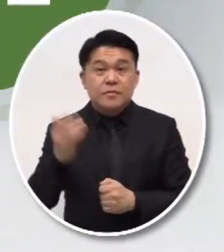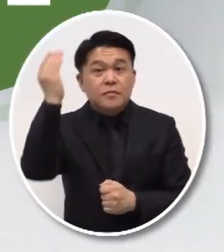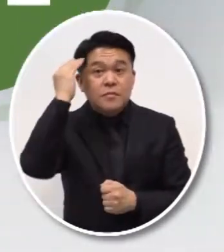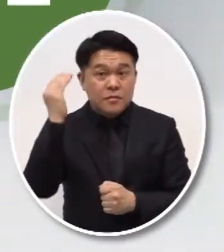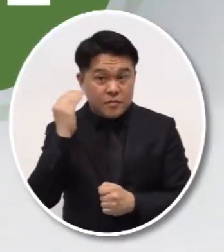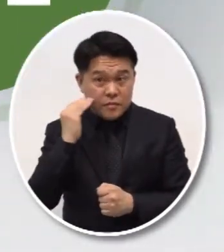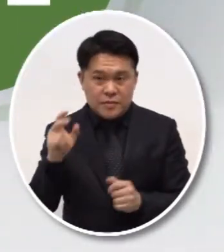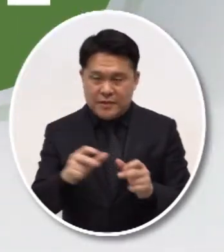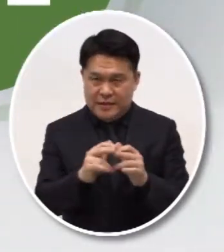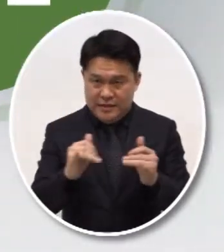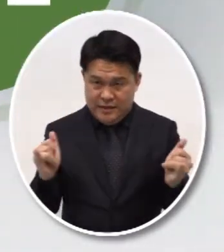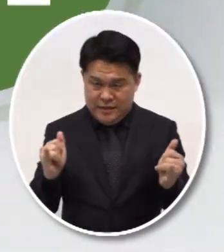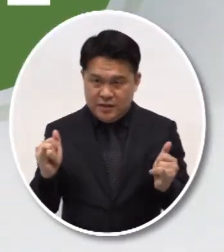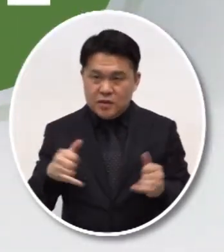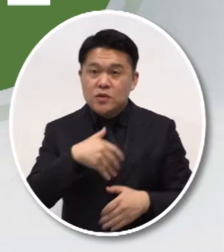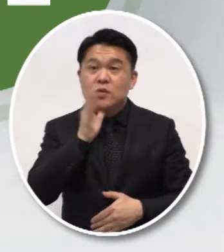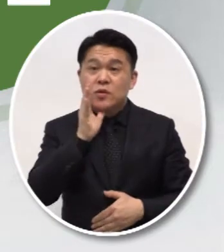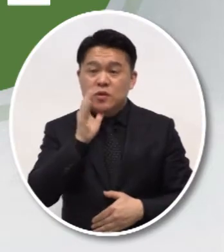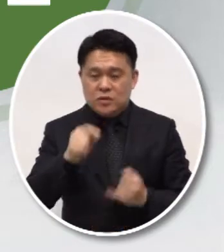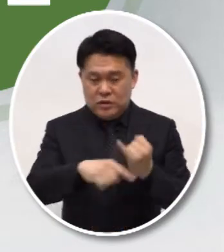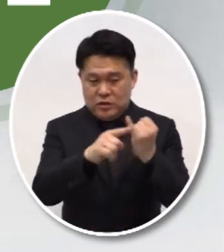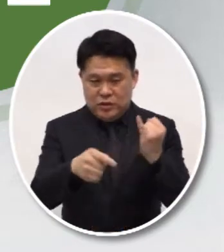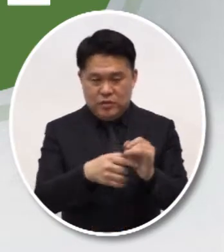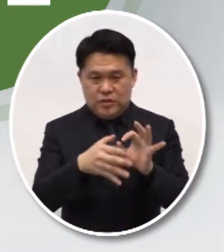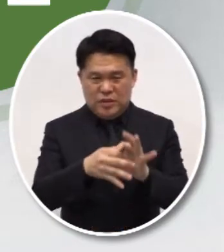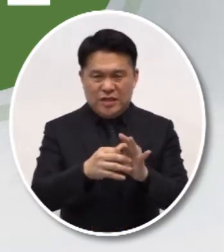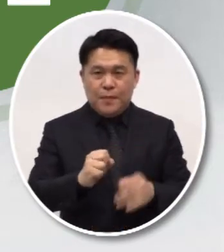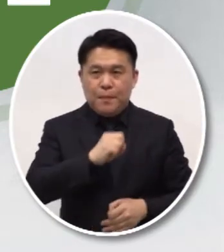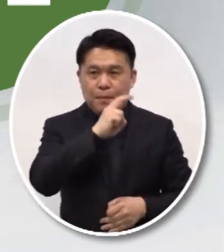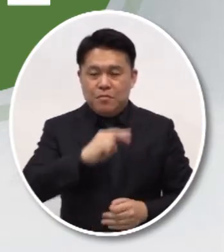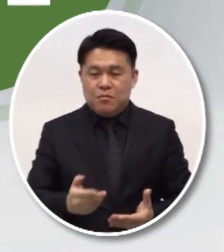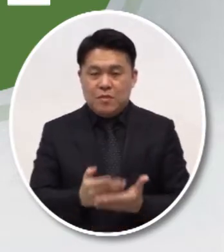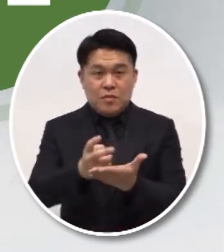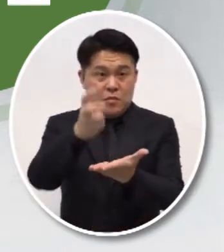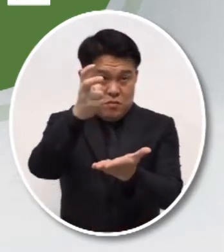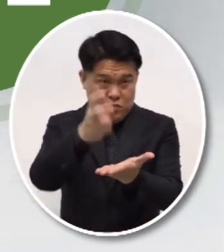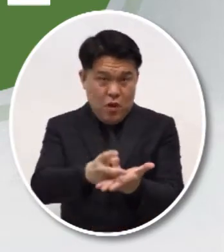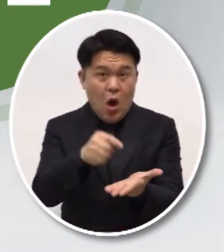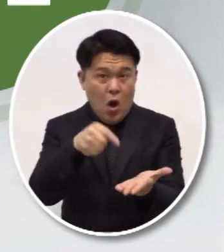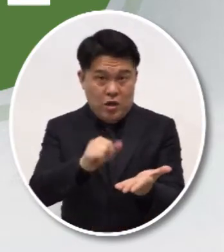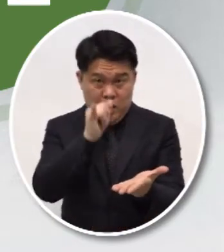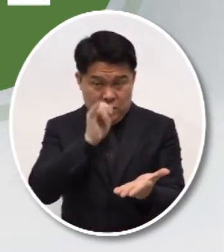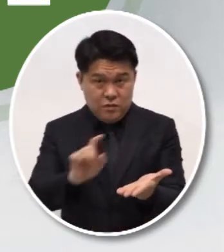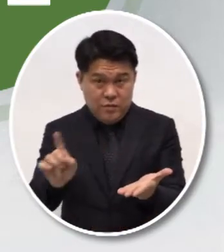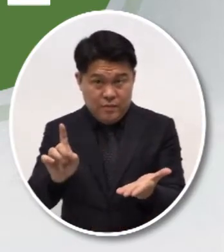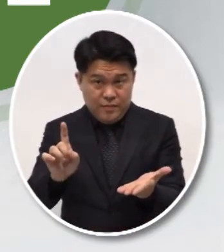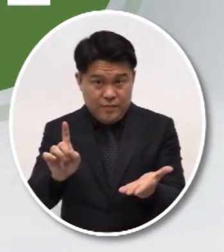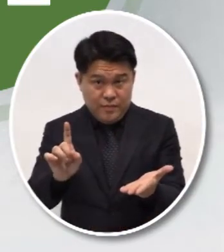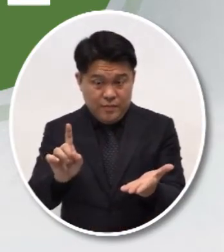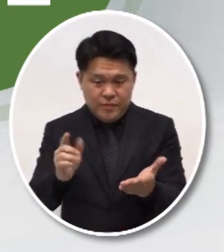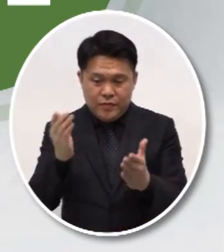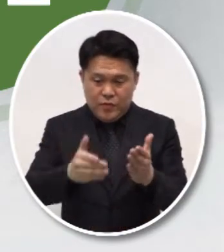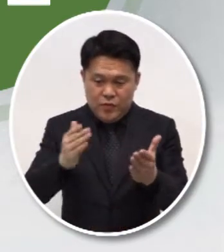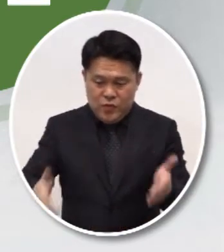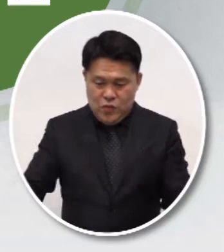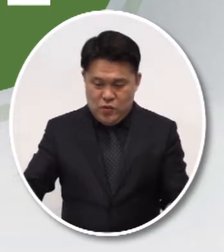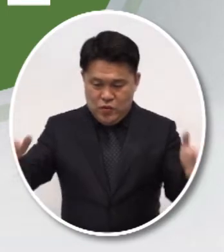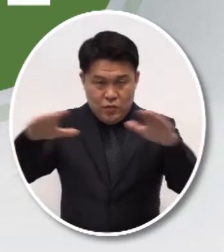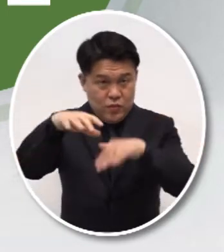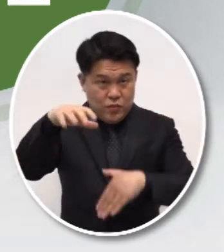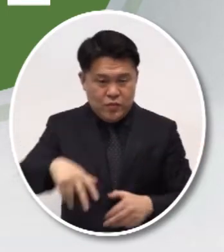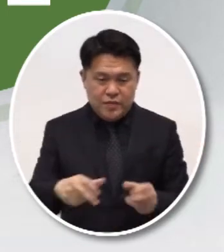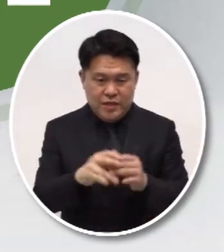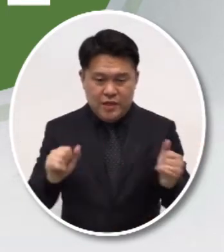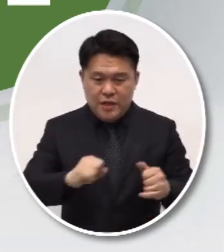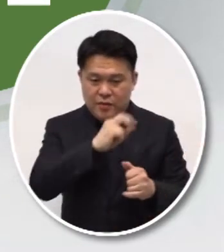우리나라는 장애인, 노인, 임산부 등의 편의 증진 보장에 관한 법률을 제정해 공공 건물에